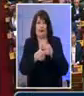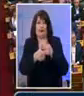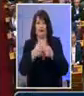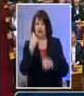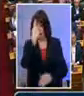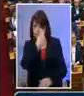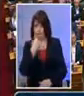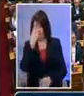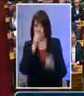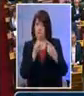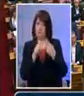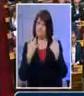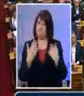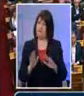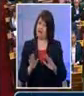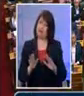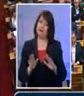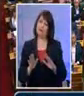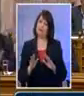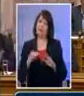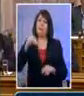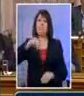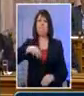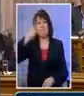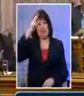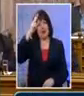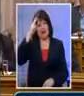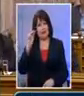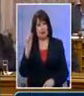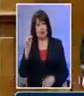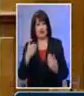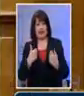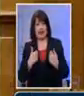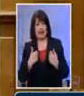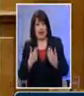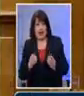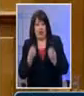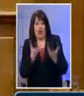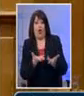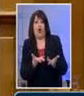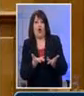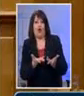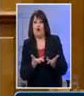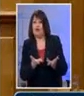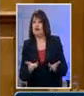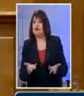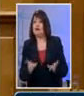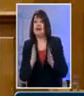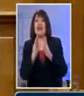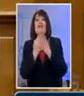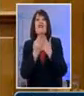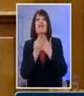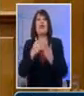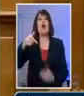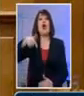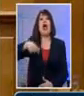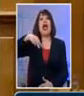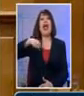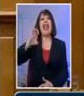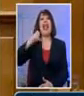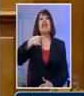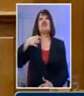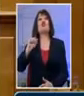Στην κατηδίαν συνάντηση με την κυρία Μέρκελ της υποσχέθηκε ότι θα της κάνω ένα δώρο. Το βιβλίο του Μανώλη Γλέζου με